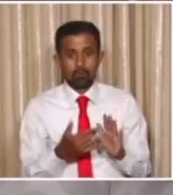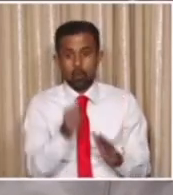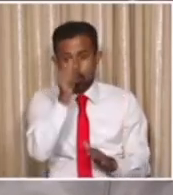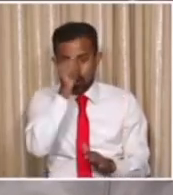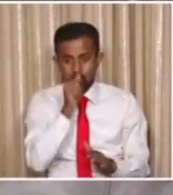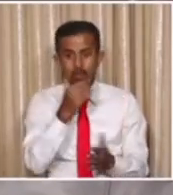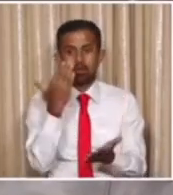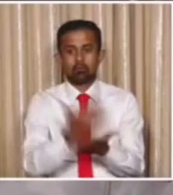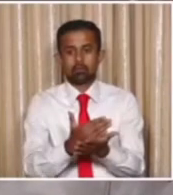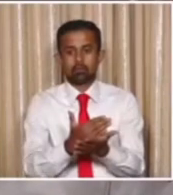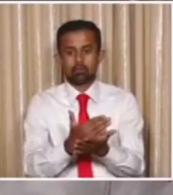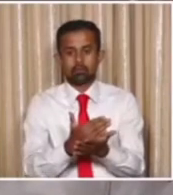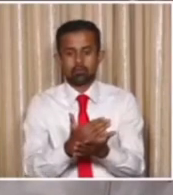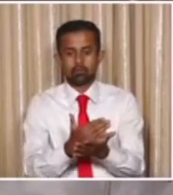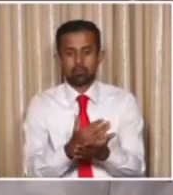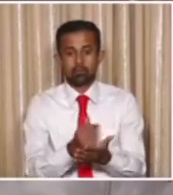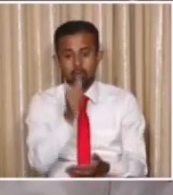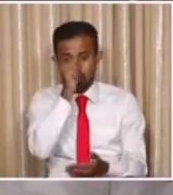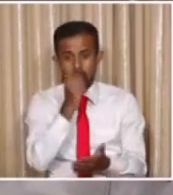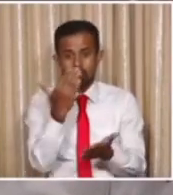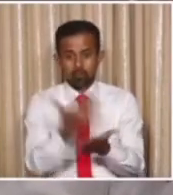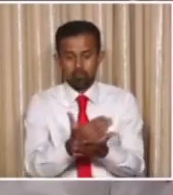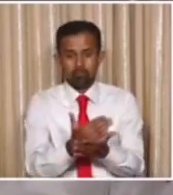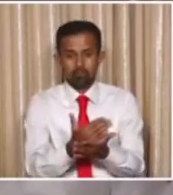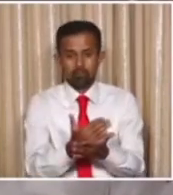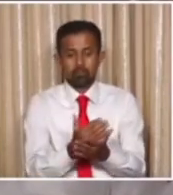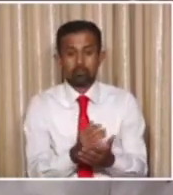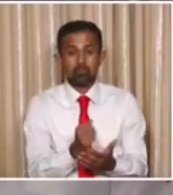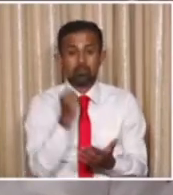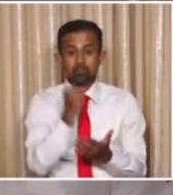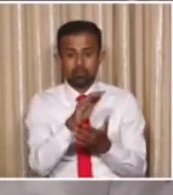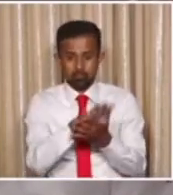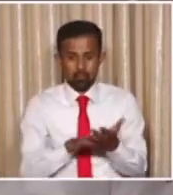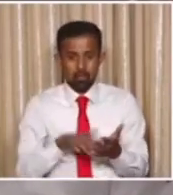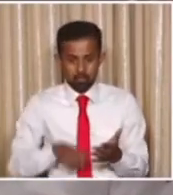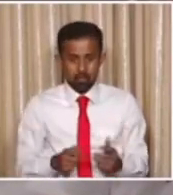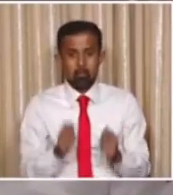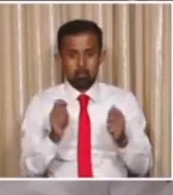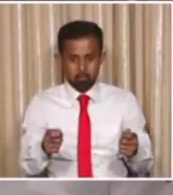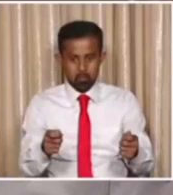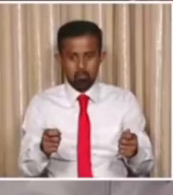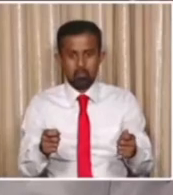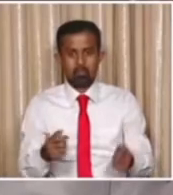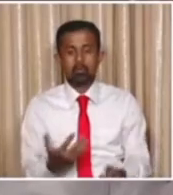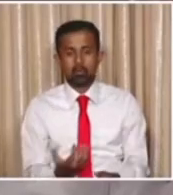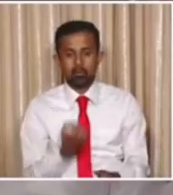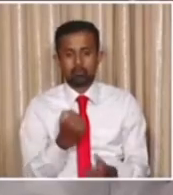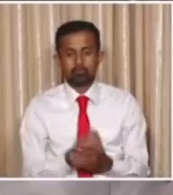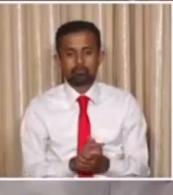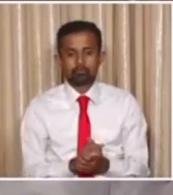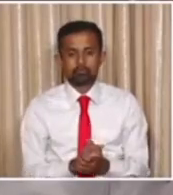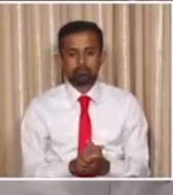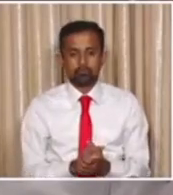වැත්වීම කරප්ෂන් ඇන්ටි කරප්ෂන්. දැන් ඒකේ කෙටුම්පත අද සභාගත කළා. ඒකත් අපි ගන්න. ඉතින් ඒක නිසා